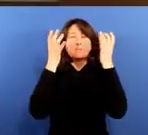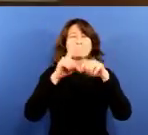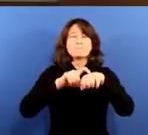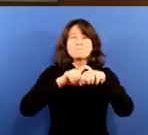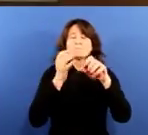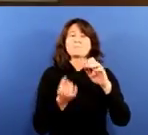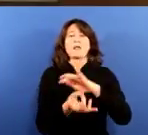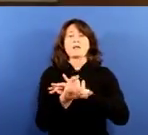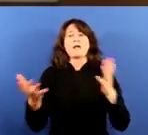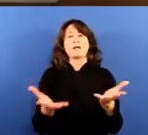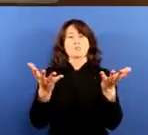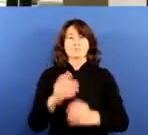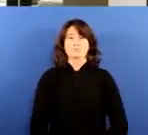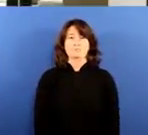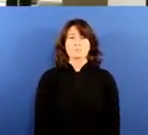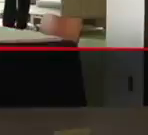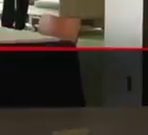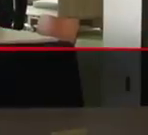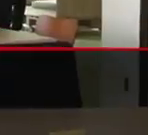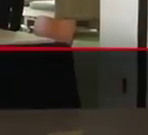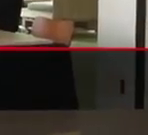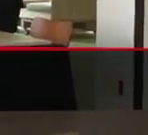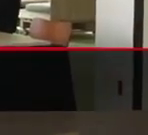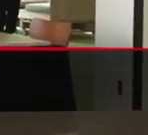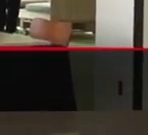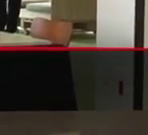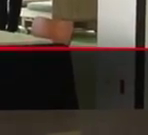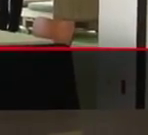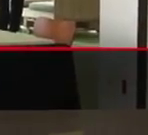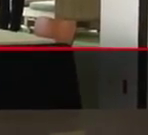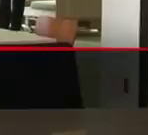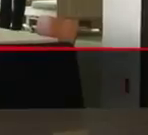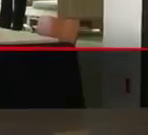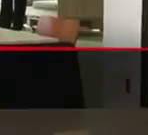sozietateari. 2012 urtean hainbat jarduera finantzatuko dira, besteak beste